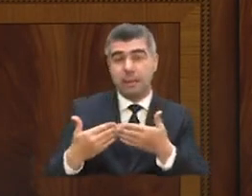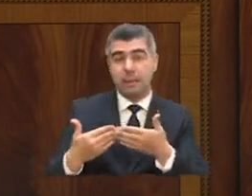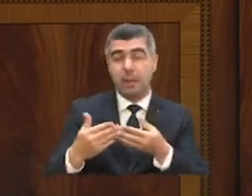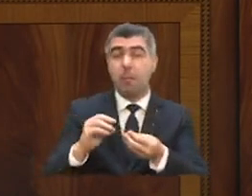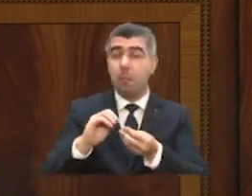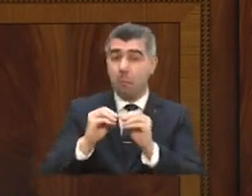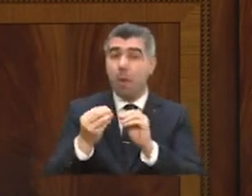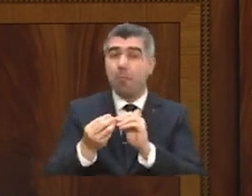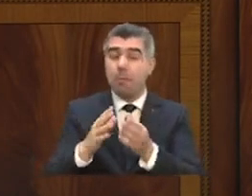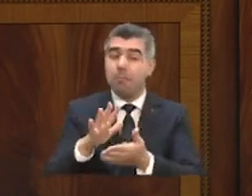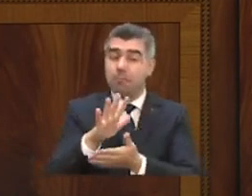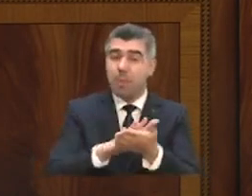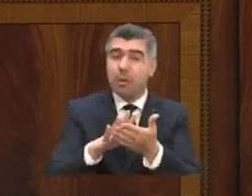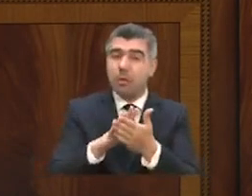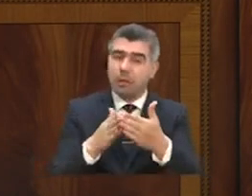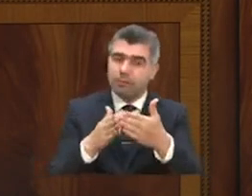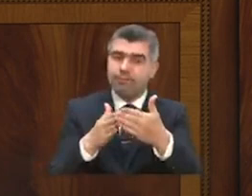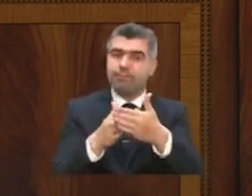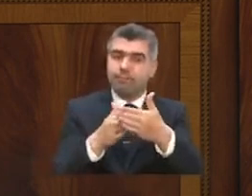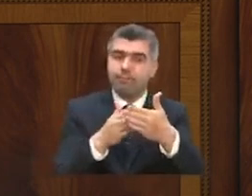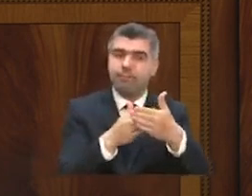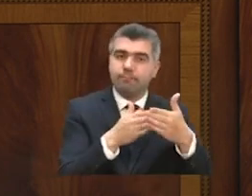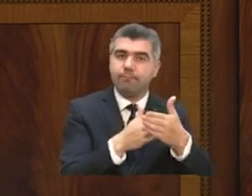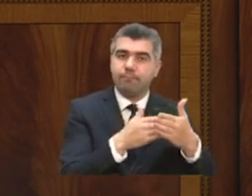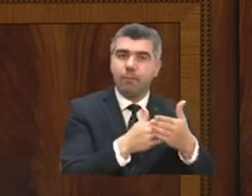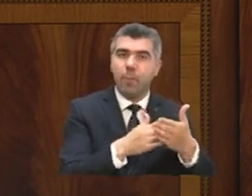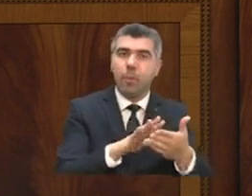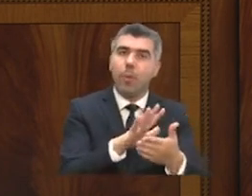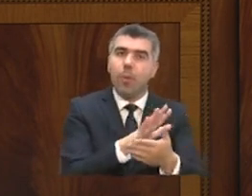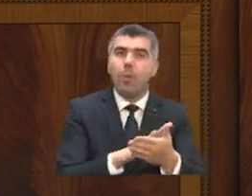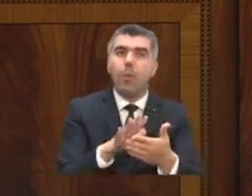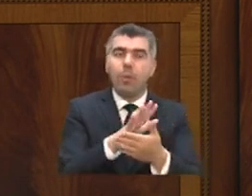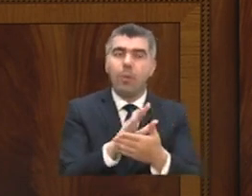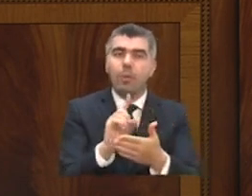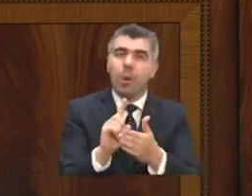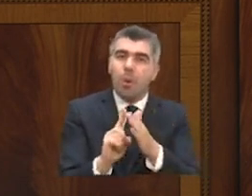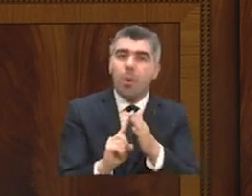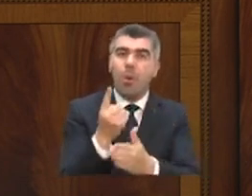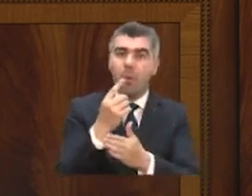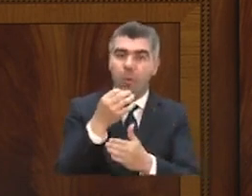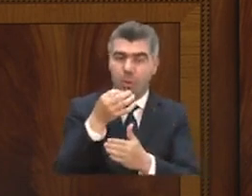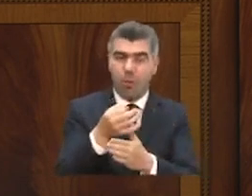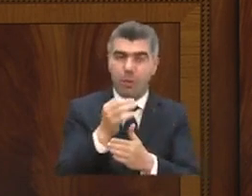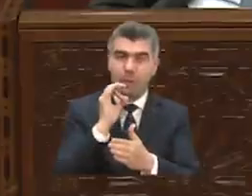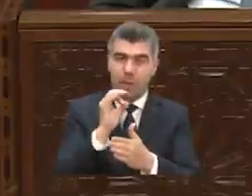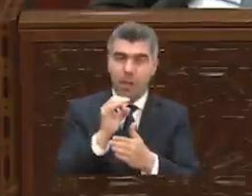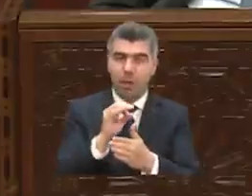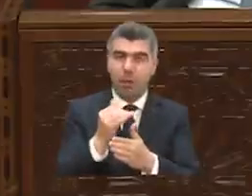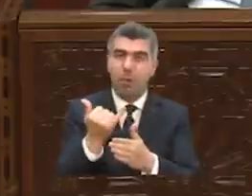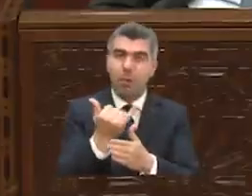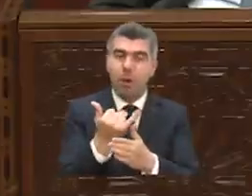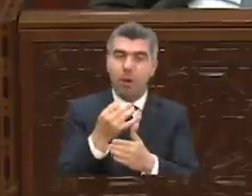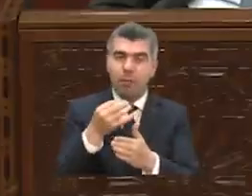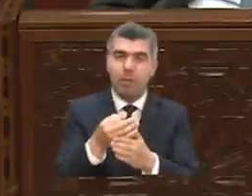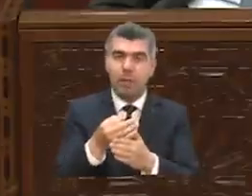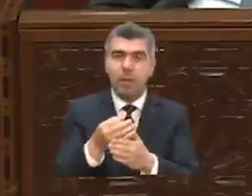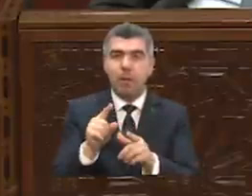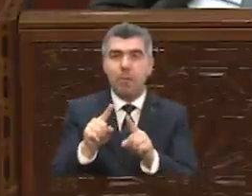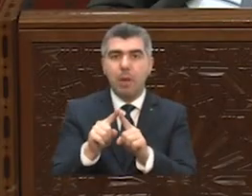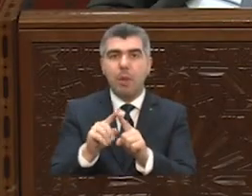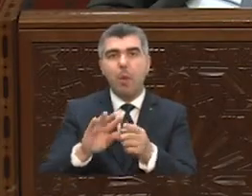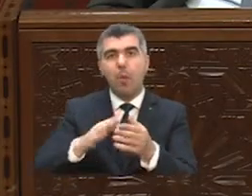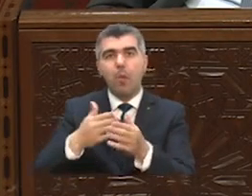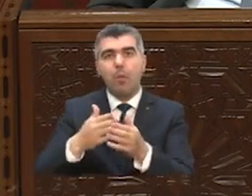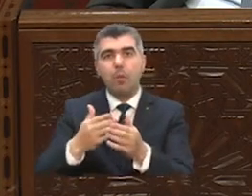بالعديد من التحديات والمخاطر والتهديدات، وفي مقدمتها عودة قضايا السيادة